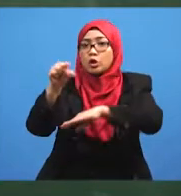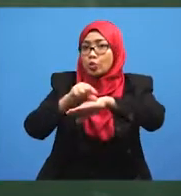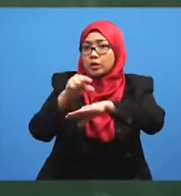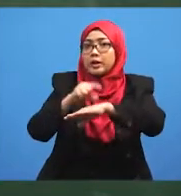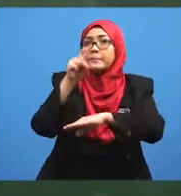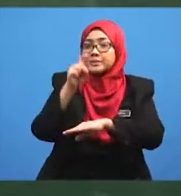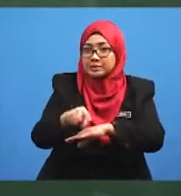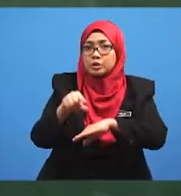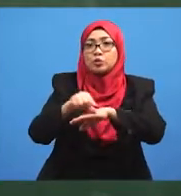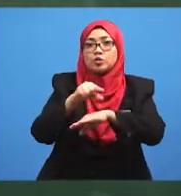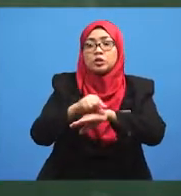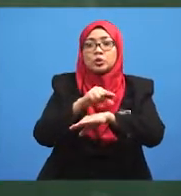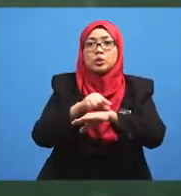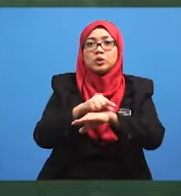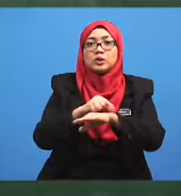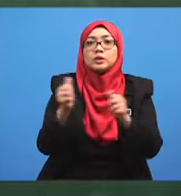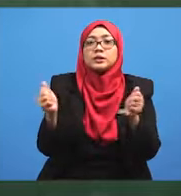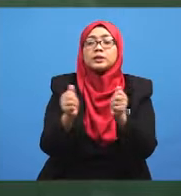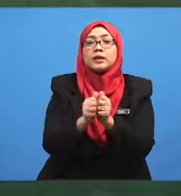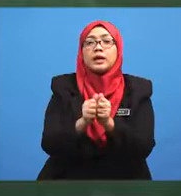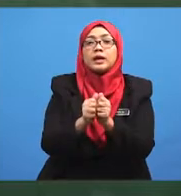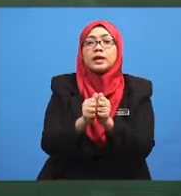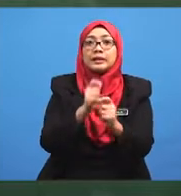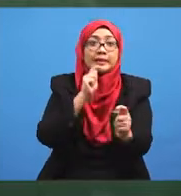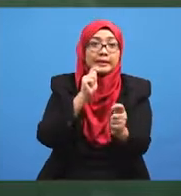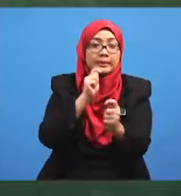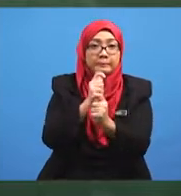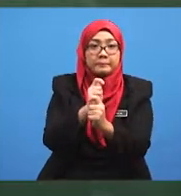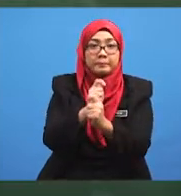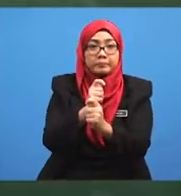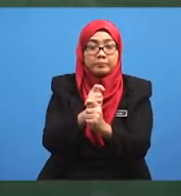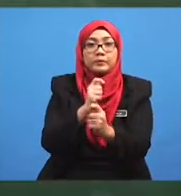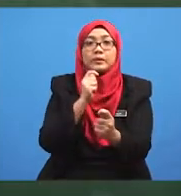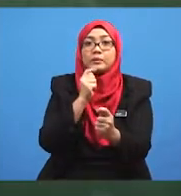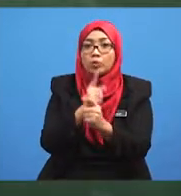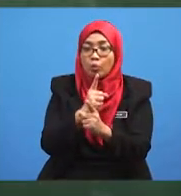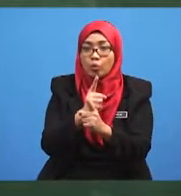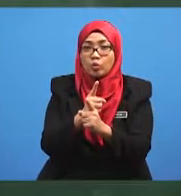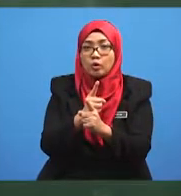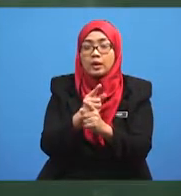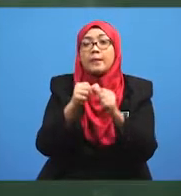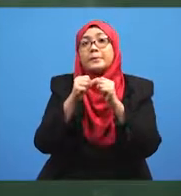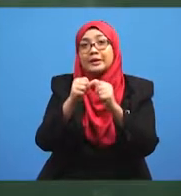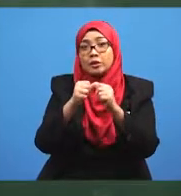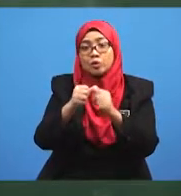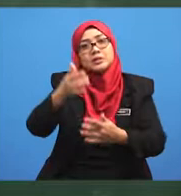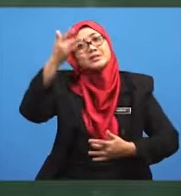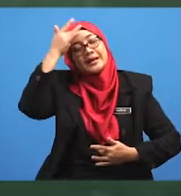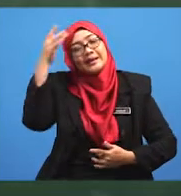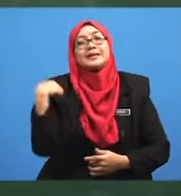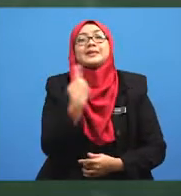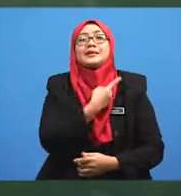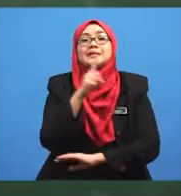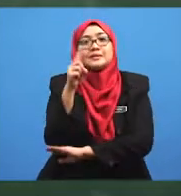mengikut darjah keseriusan penyakit ataupun jangkitan, iaitu sekadar